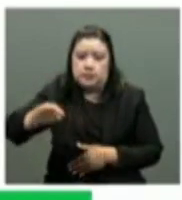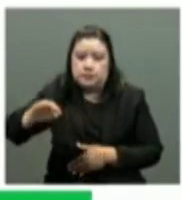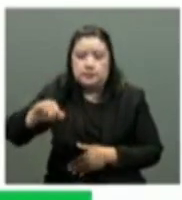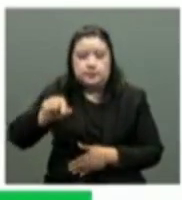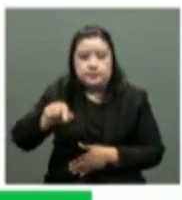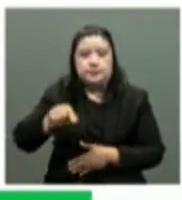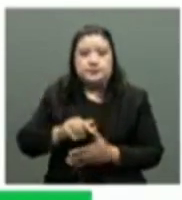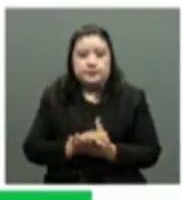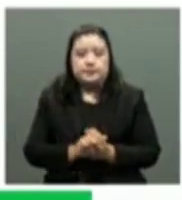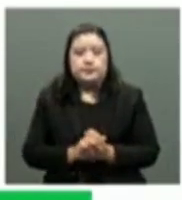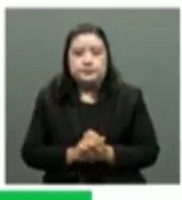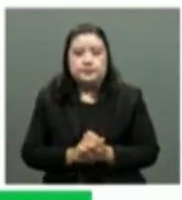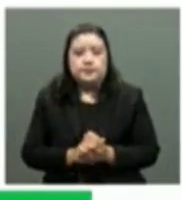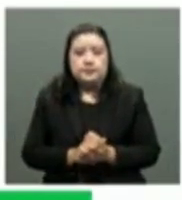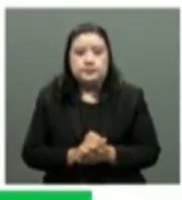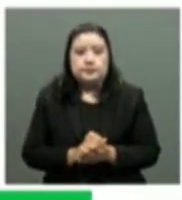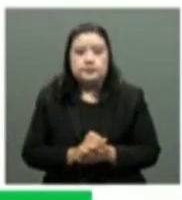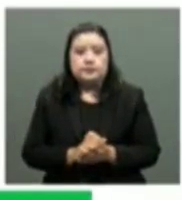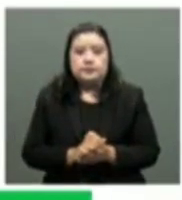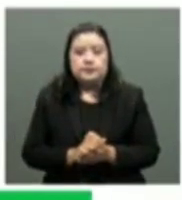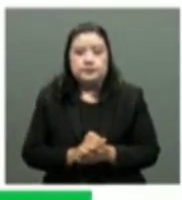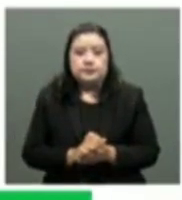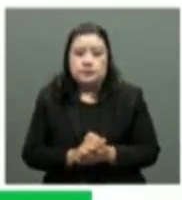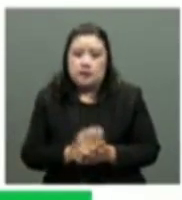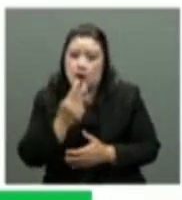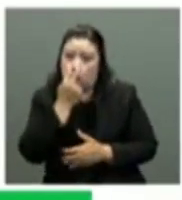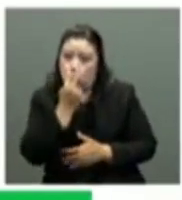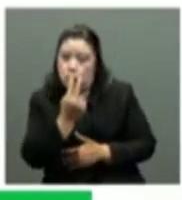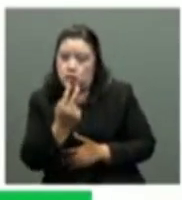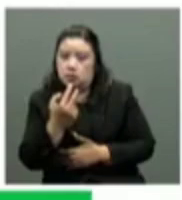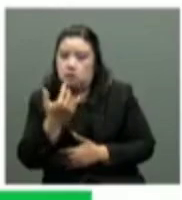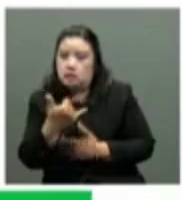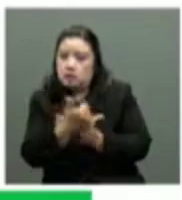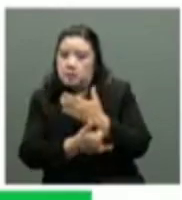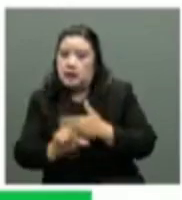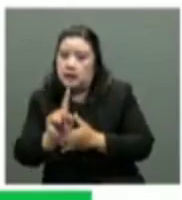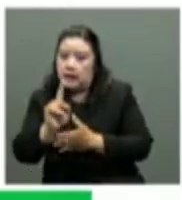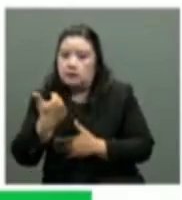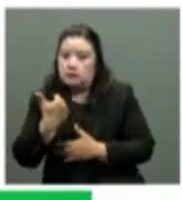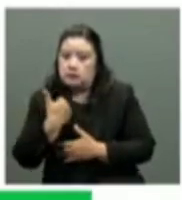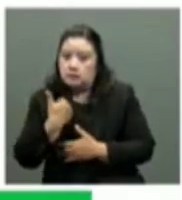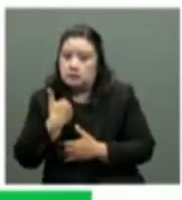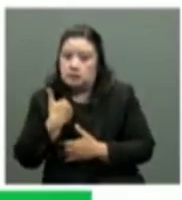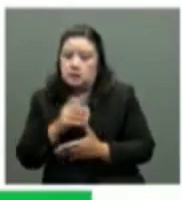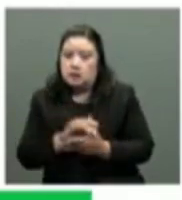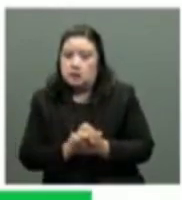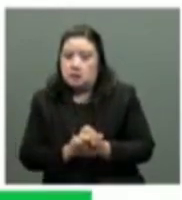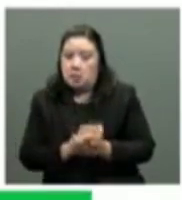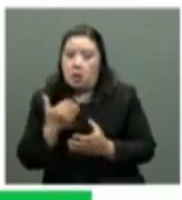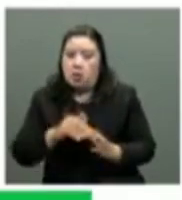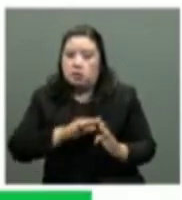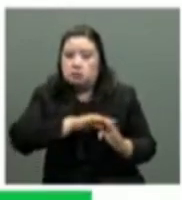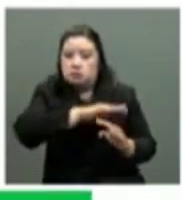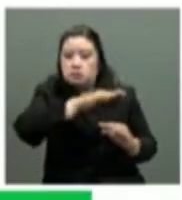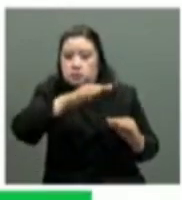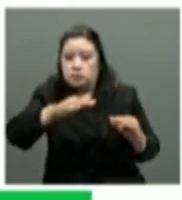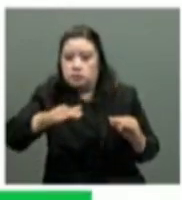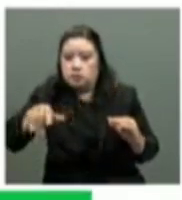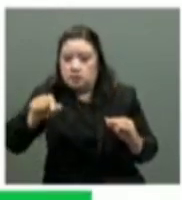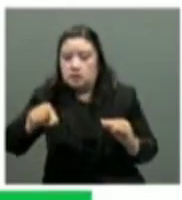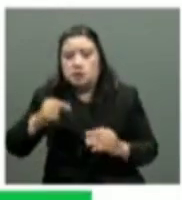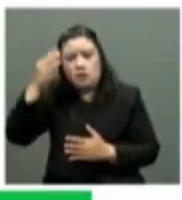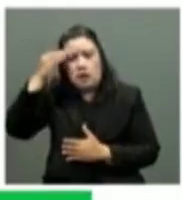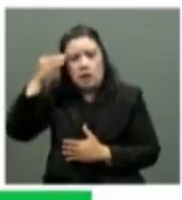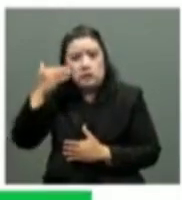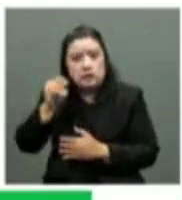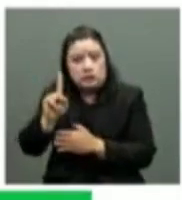จะต้องดูประสบการณ์ของประเทศที่เขาไปทางด้านเชิงบวกนะครับก็คือเกาหลีใต้นี้เขา